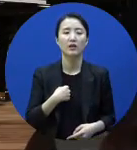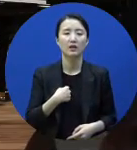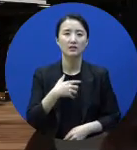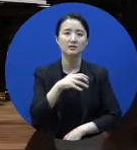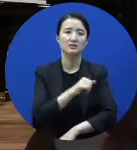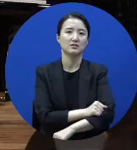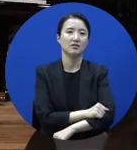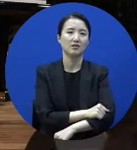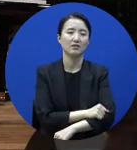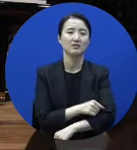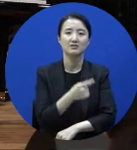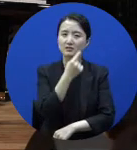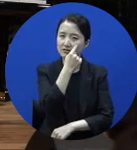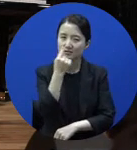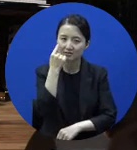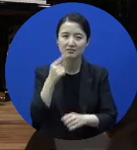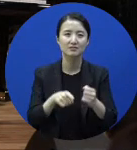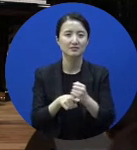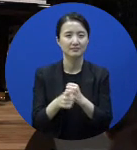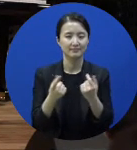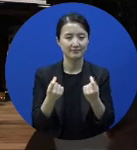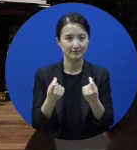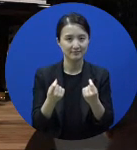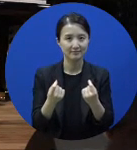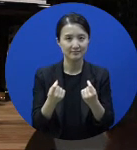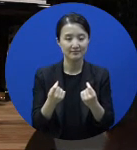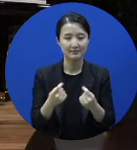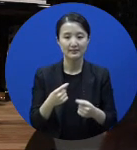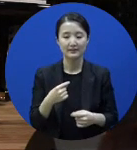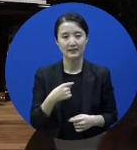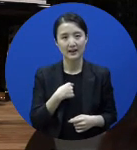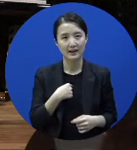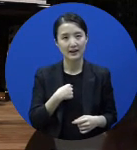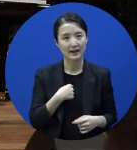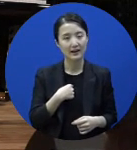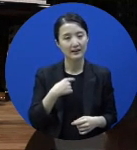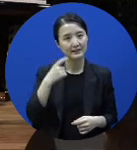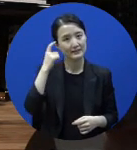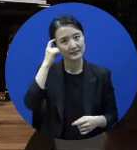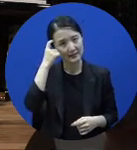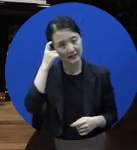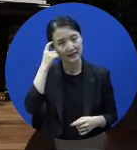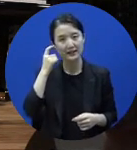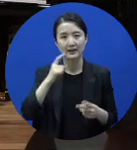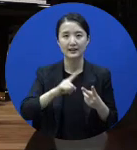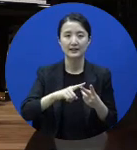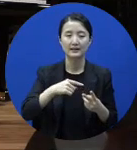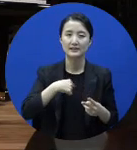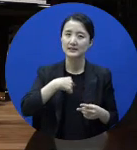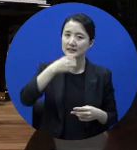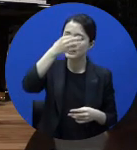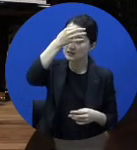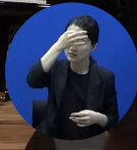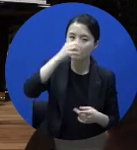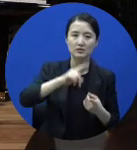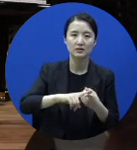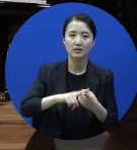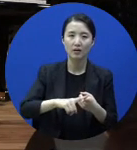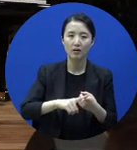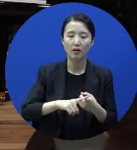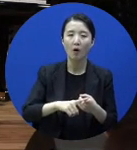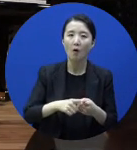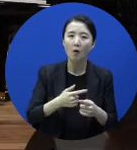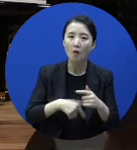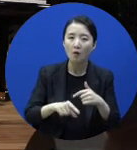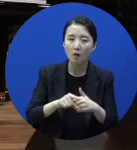만나보면 얼마의 차이가 나는지 내가 기술의 차이든 내가 갖고 있는 생각의 차이가 얼마나 나는지 갭을 알 수가 있어요. 그걸 통해서 내가 그걸